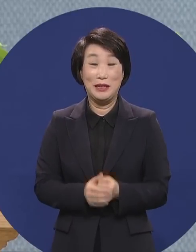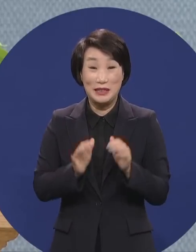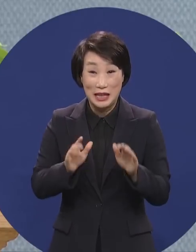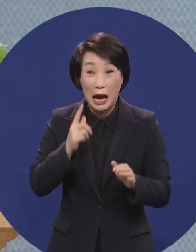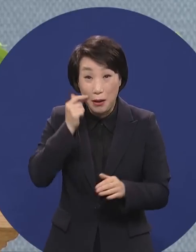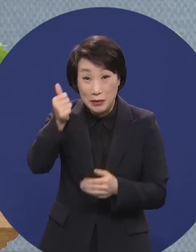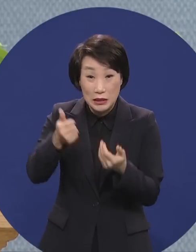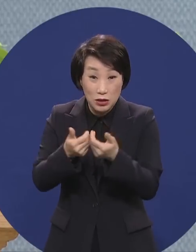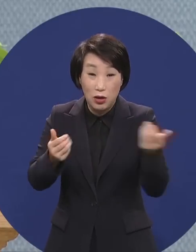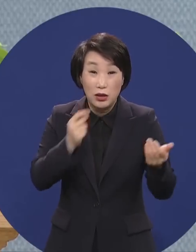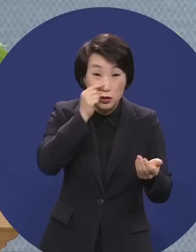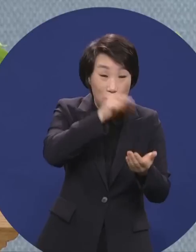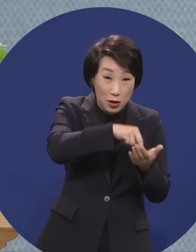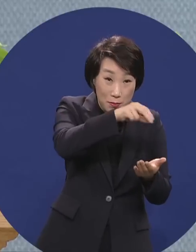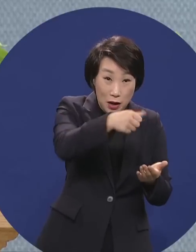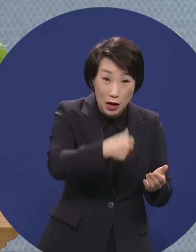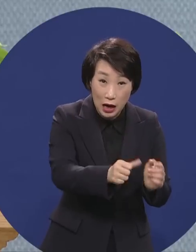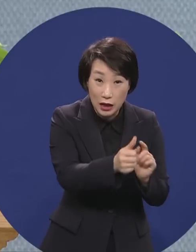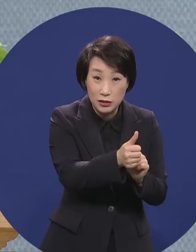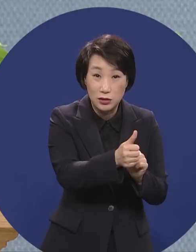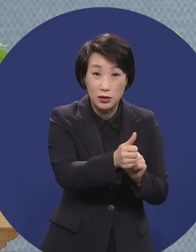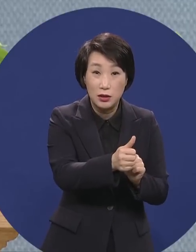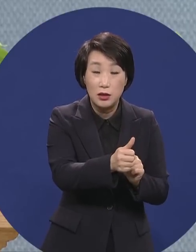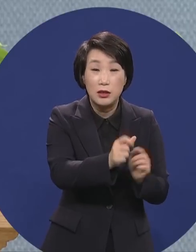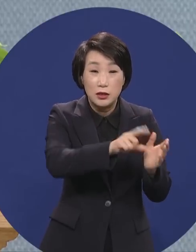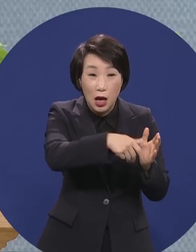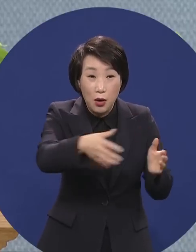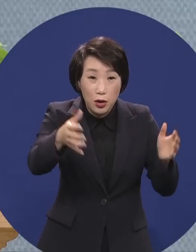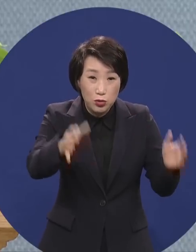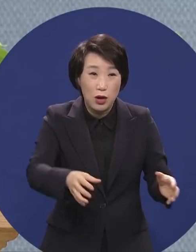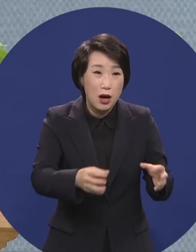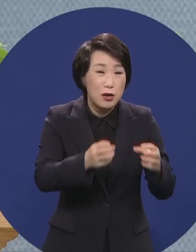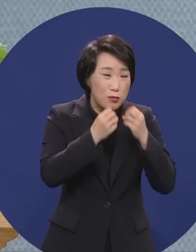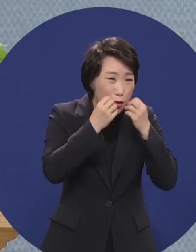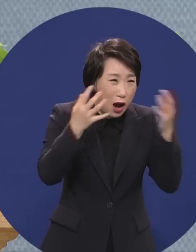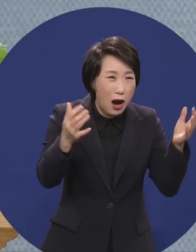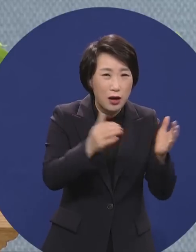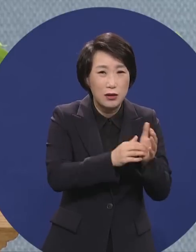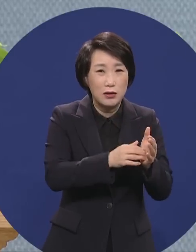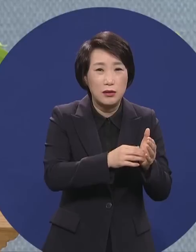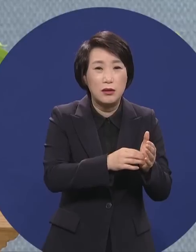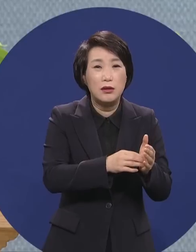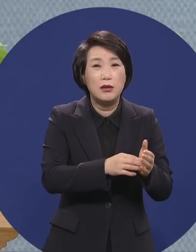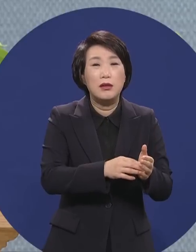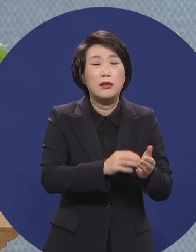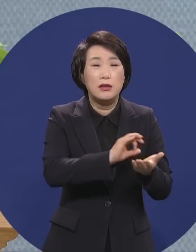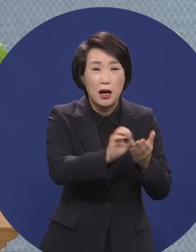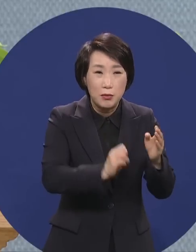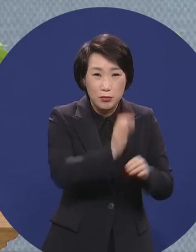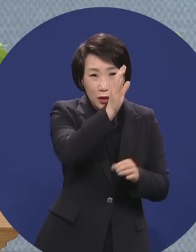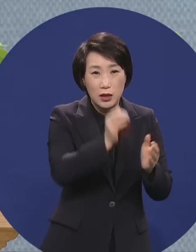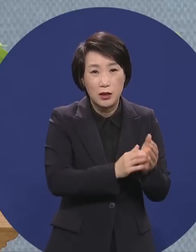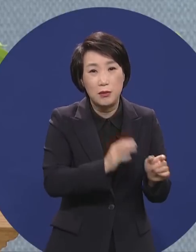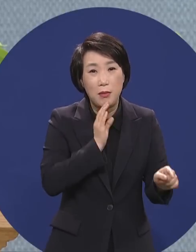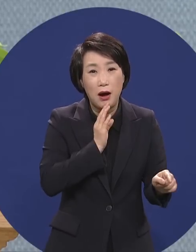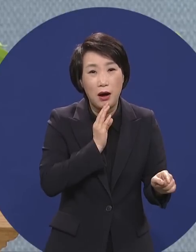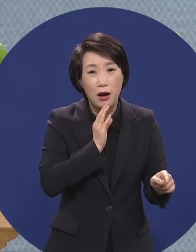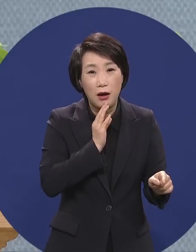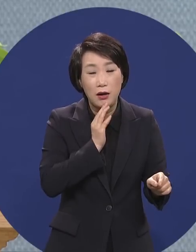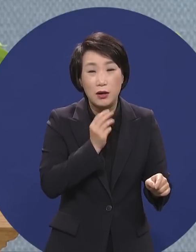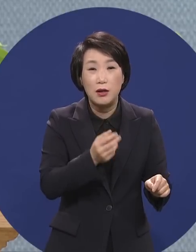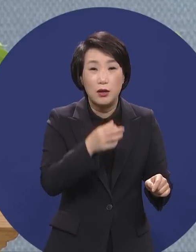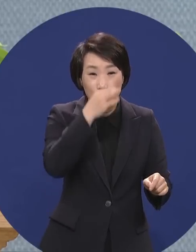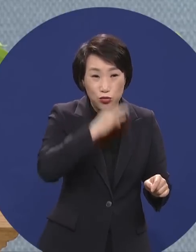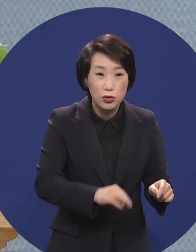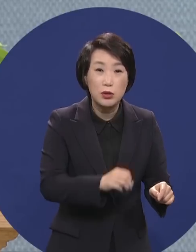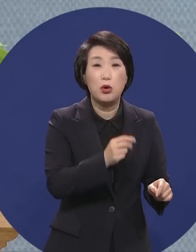아버지를 떠난 탕자는 세월 속에서 방탕하고 낭비만 있을 뿐이지